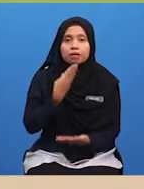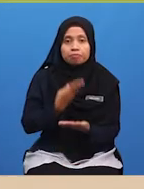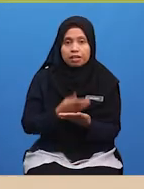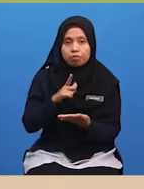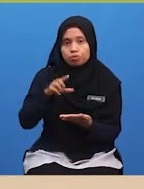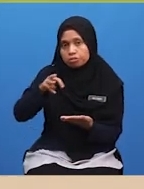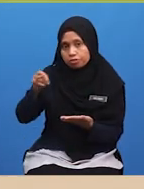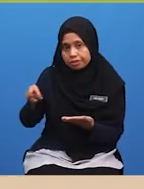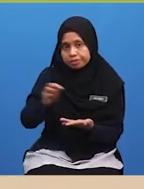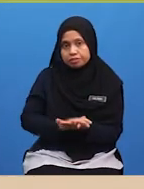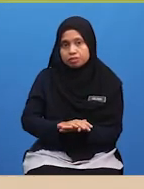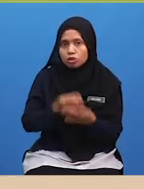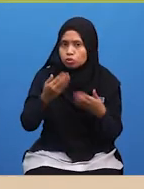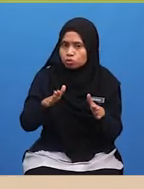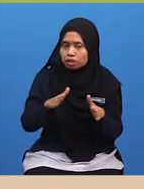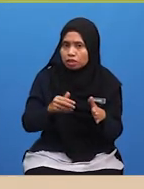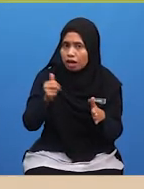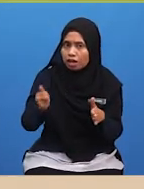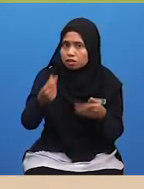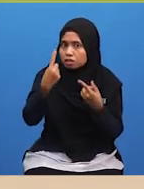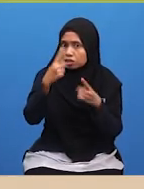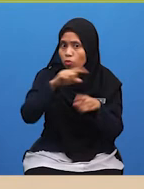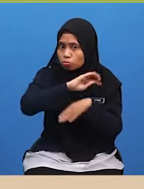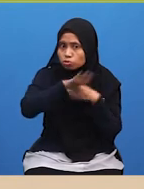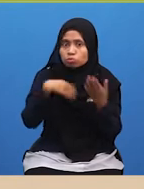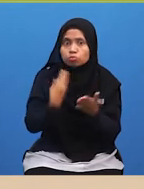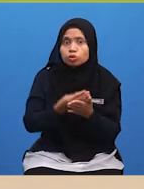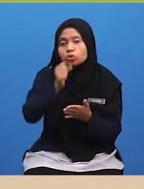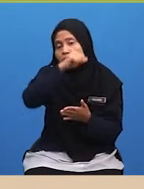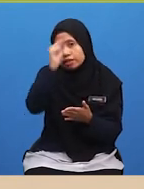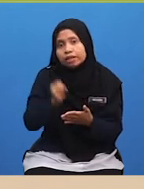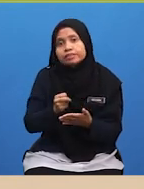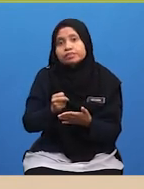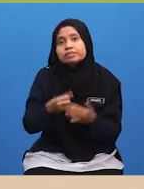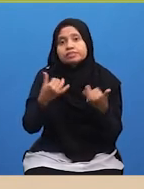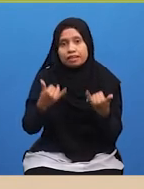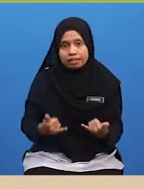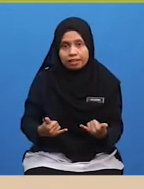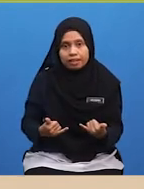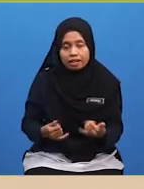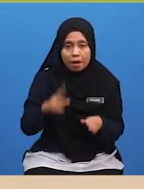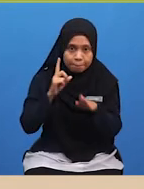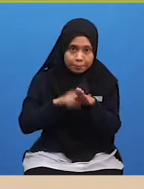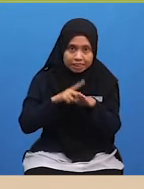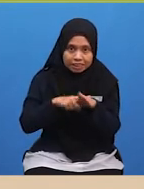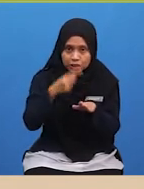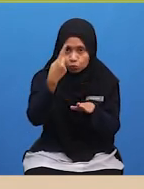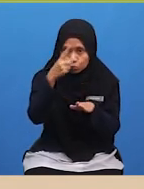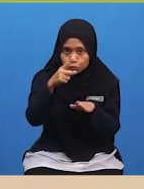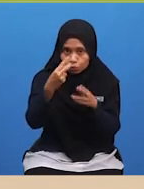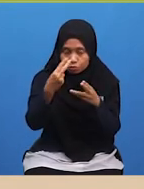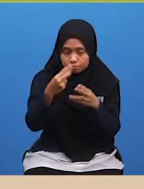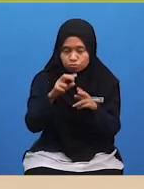Baiklah, murid sekalian. Sudahkah anda menjawab semua soalan? Sekarang, masa